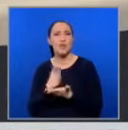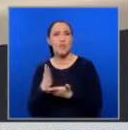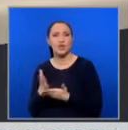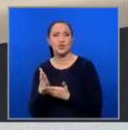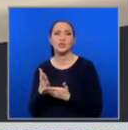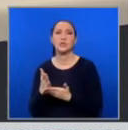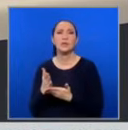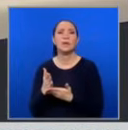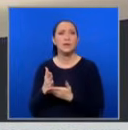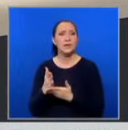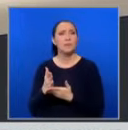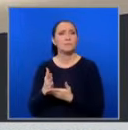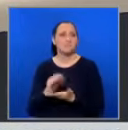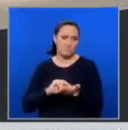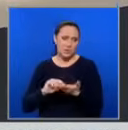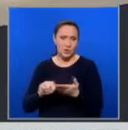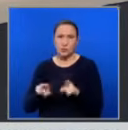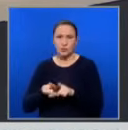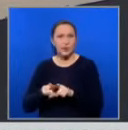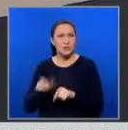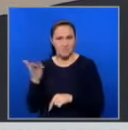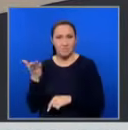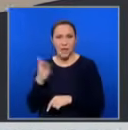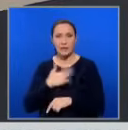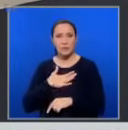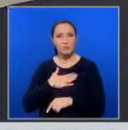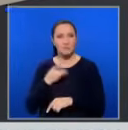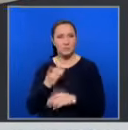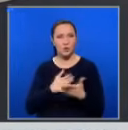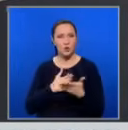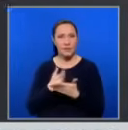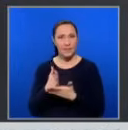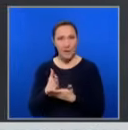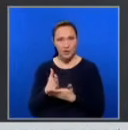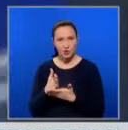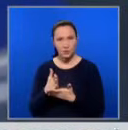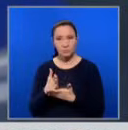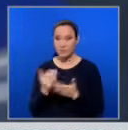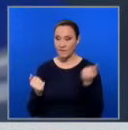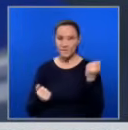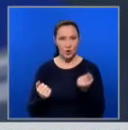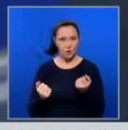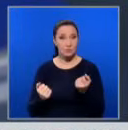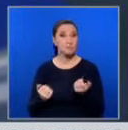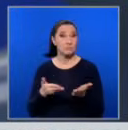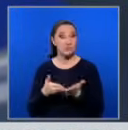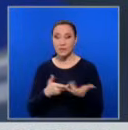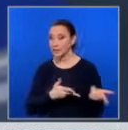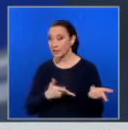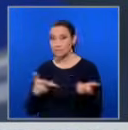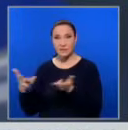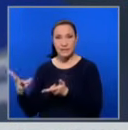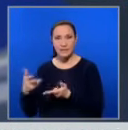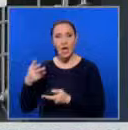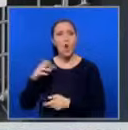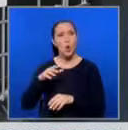нататък, като ги пихат все едно с тяхна собственост и по този начин ги превозват. За да бъде изнесено куче или